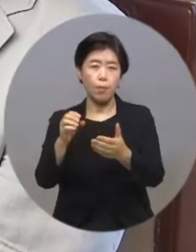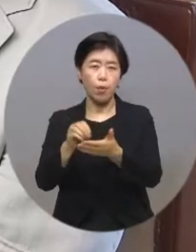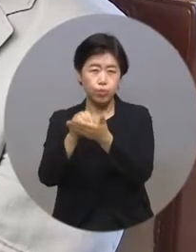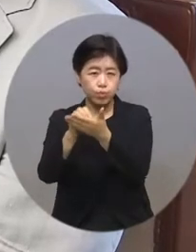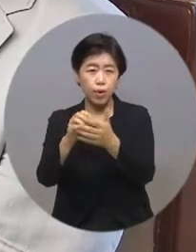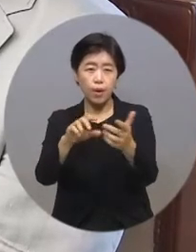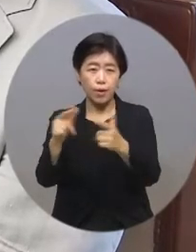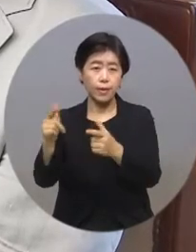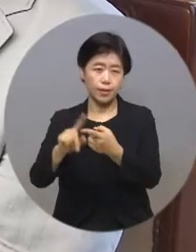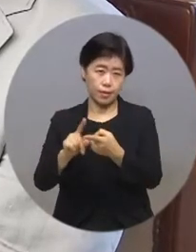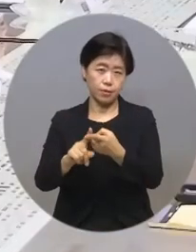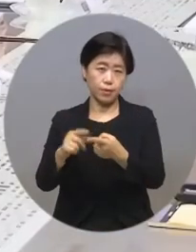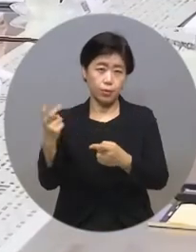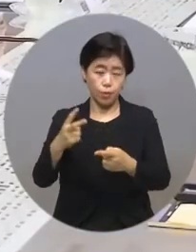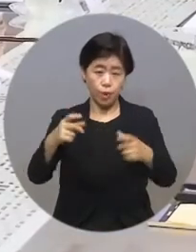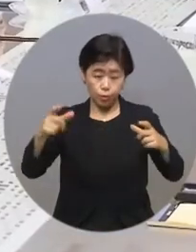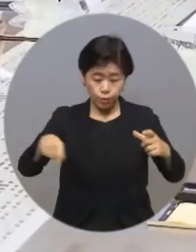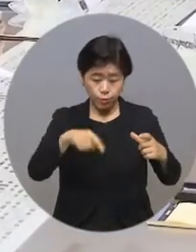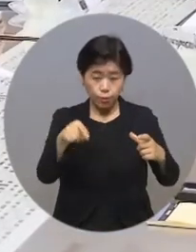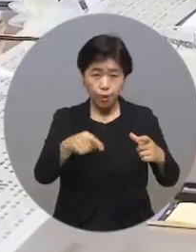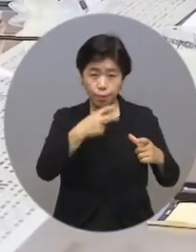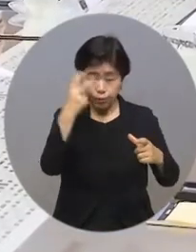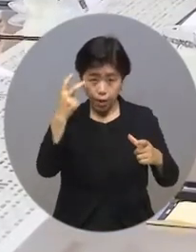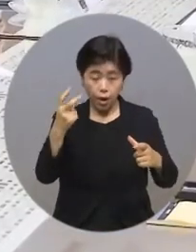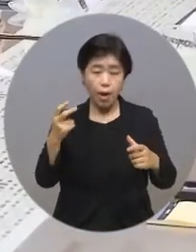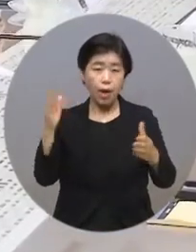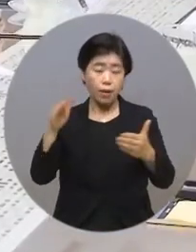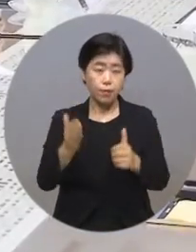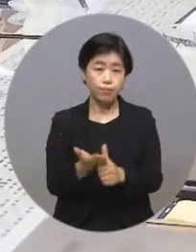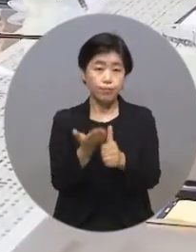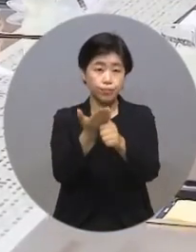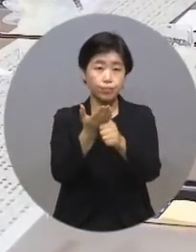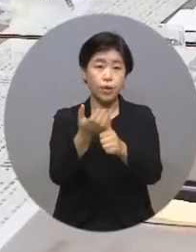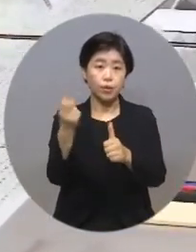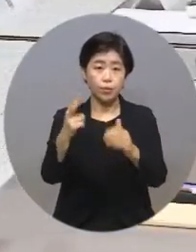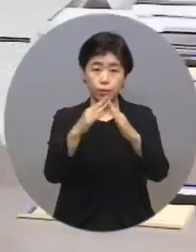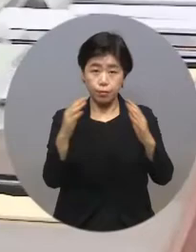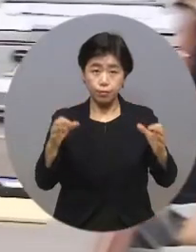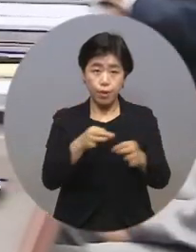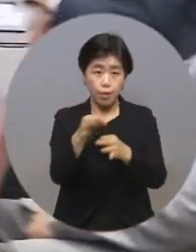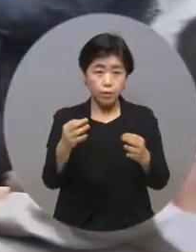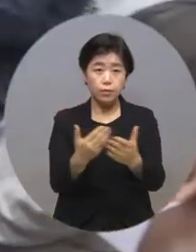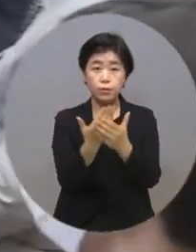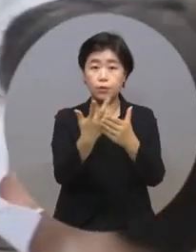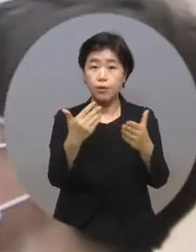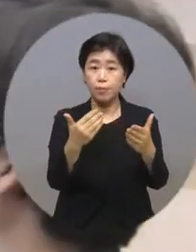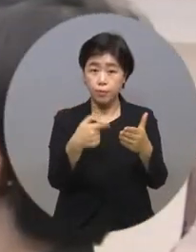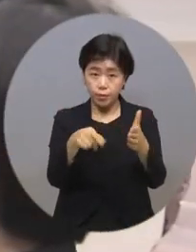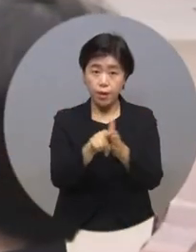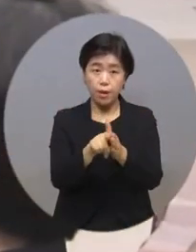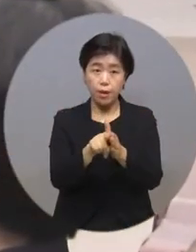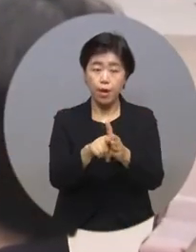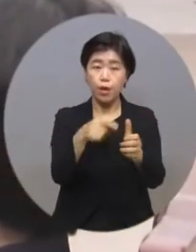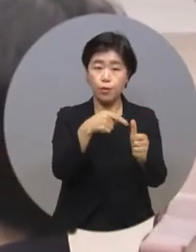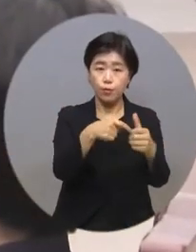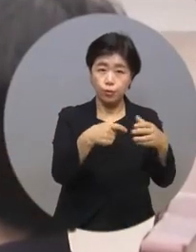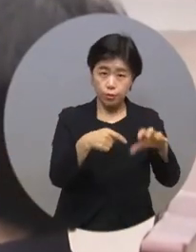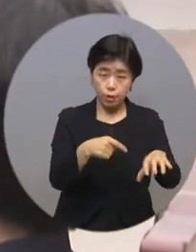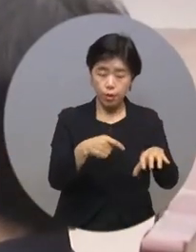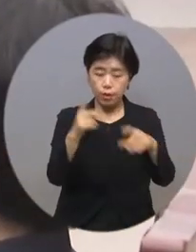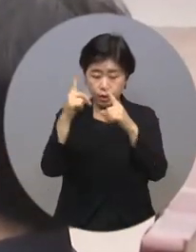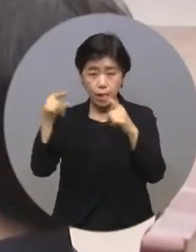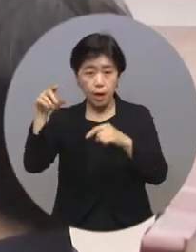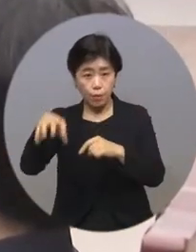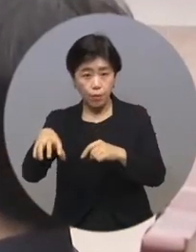및 지역인재양성 체계 구축, 전북경제 성장과 발전을 위해 교육청과 지역대학이